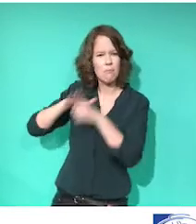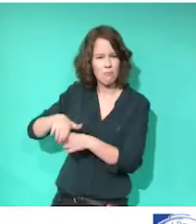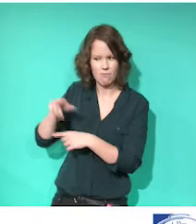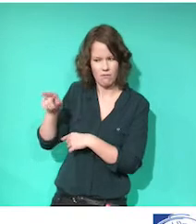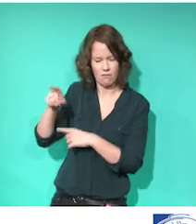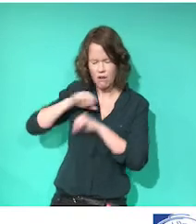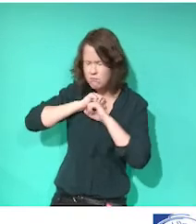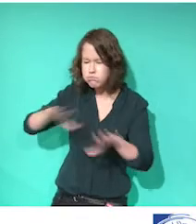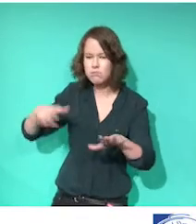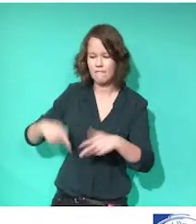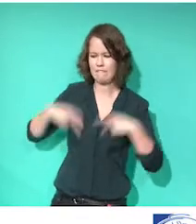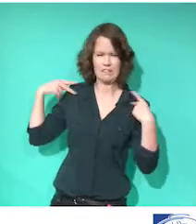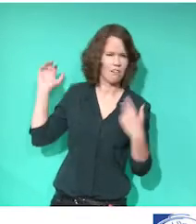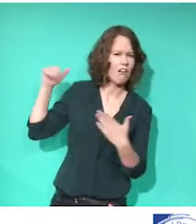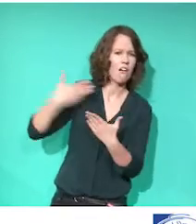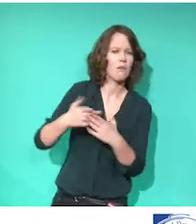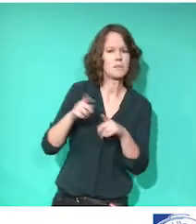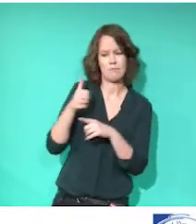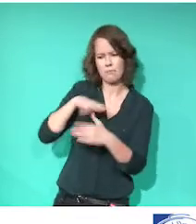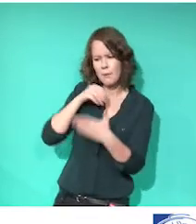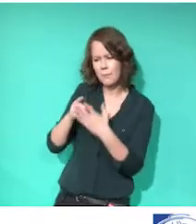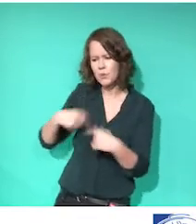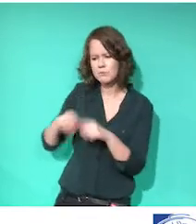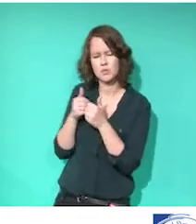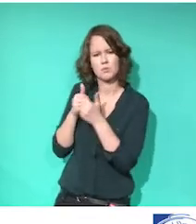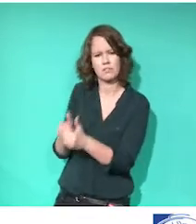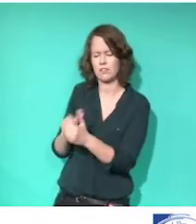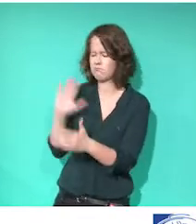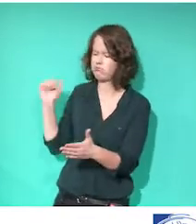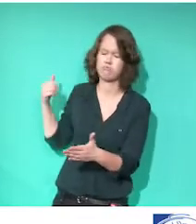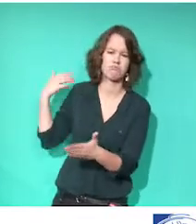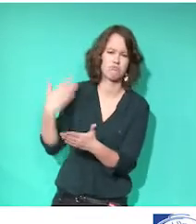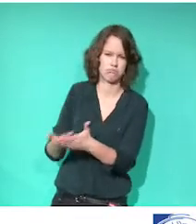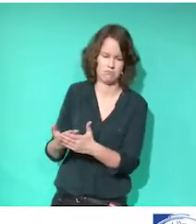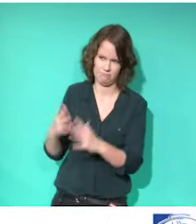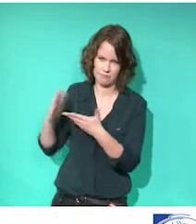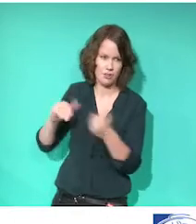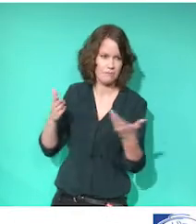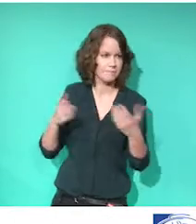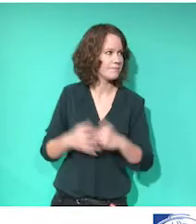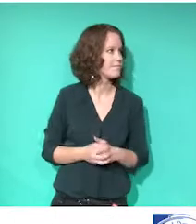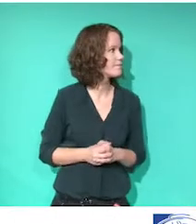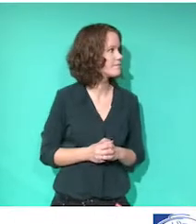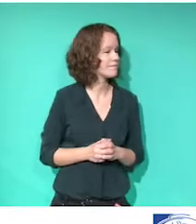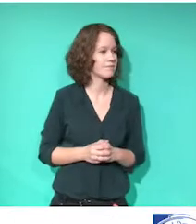suivi du plan pour dresser le bilan de cette mobilisation et de ses impacts dans notre société.